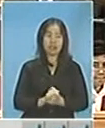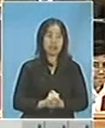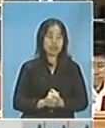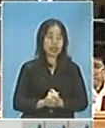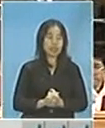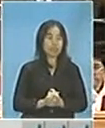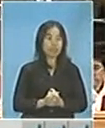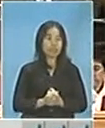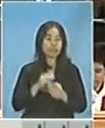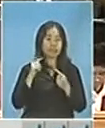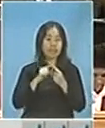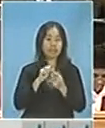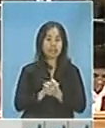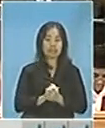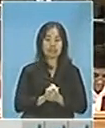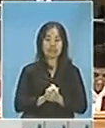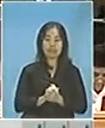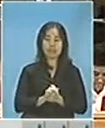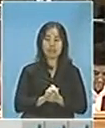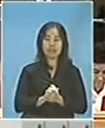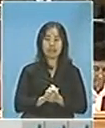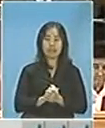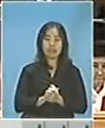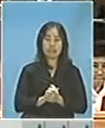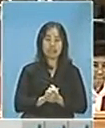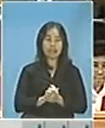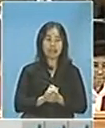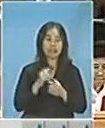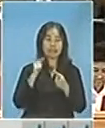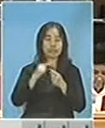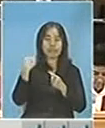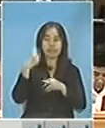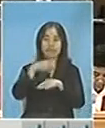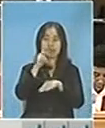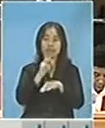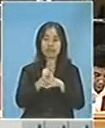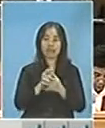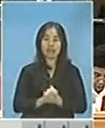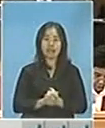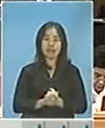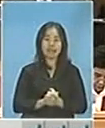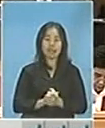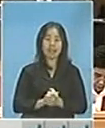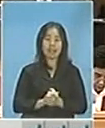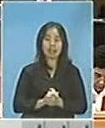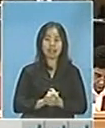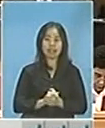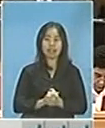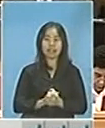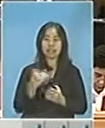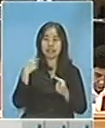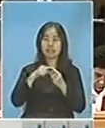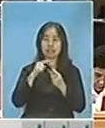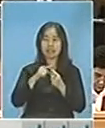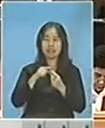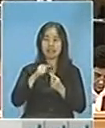พรรคภูมิใจไทย2ท่านครับ กลับเรียนท่านประธานที่เคารพ ดิฉันเรวดีรัศมิทัศน์สมาชิกสภาผู้แทนราษ